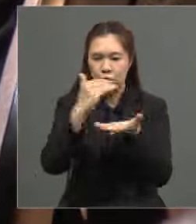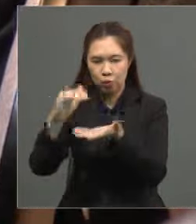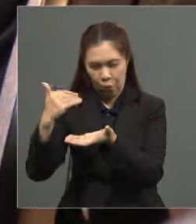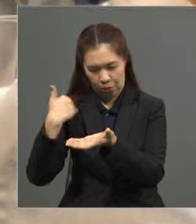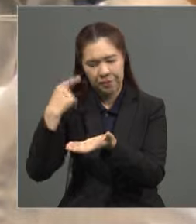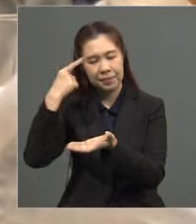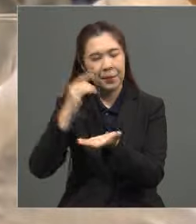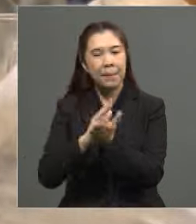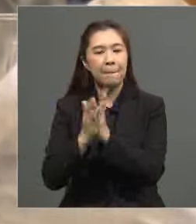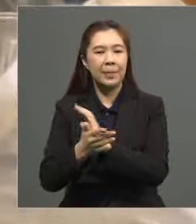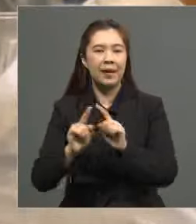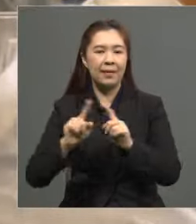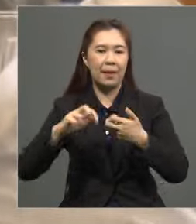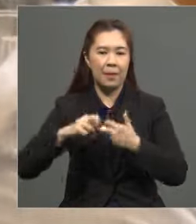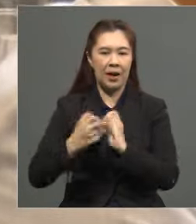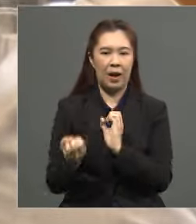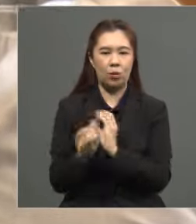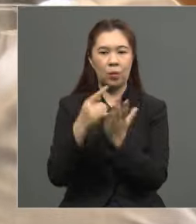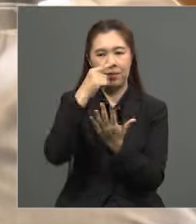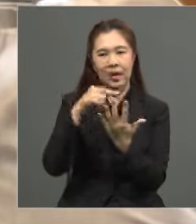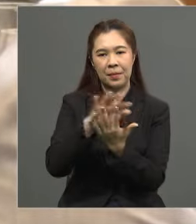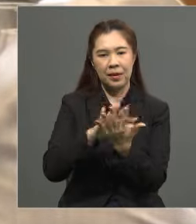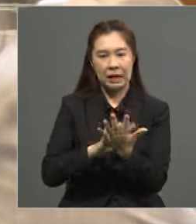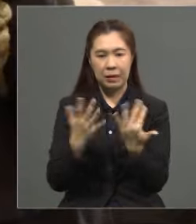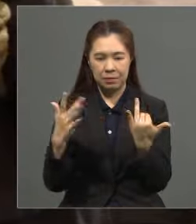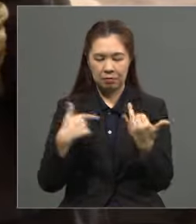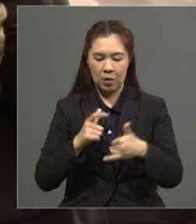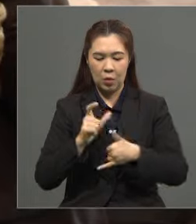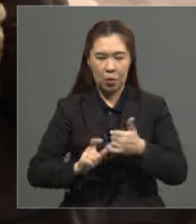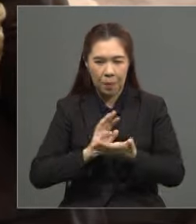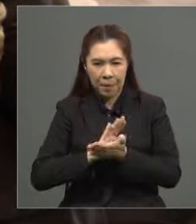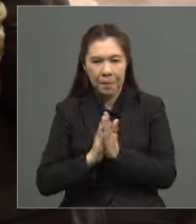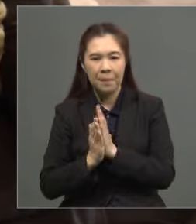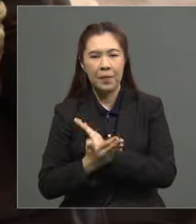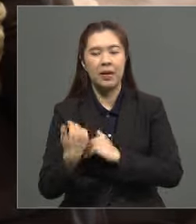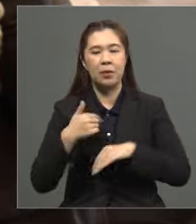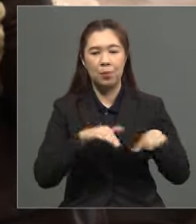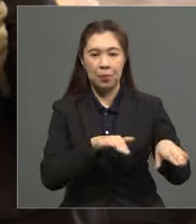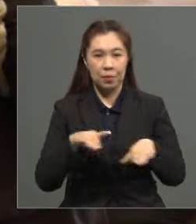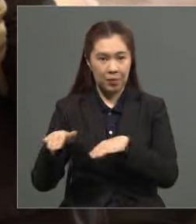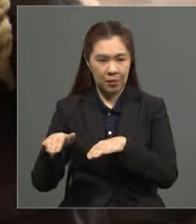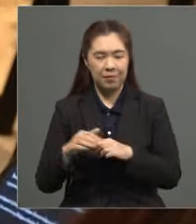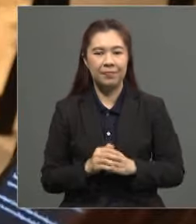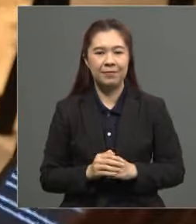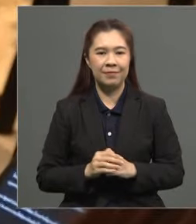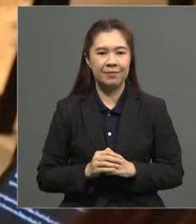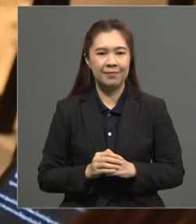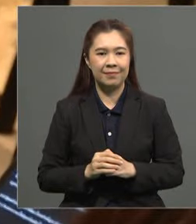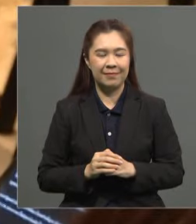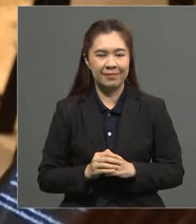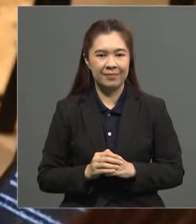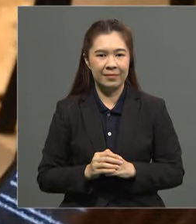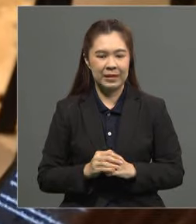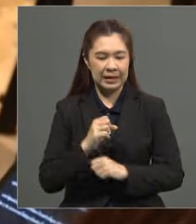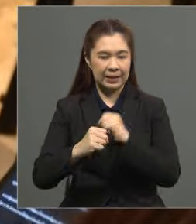ต่ไม่ได้เป็นปัญหากับประเทศไทยมากเพราะต้องปรับตัวซึ่งรัฐบาลก็เตรียมตัวเอาไว้แล้วทางนี้นายกรัฐมนตรีก็พูดถึงอีก